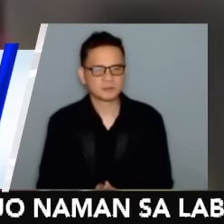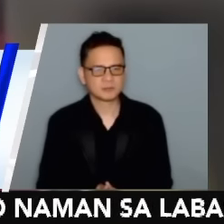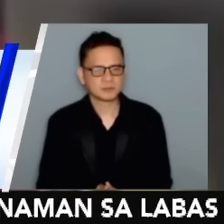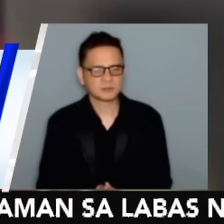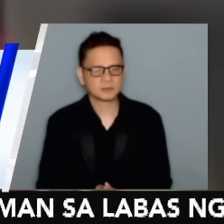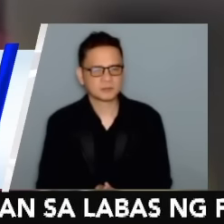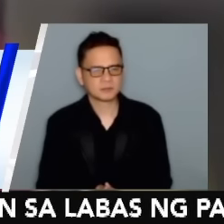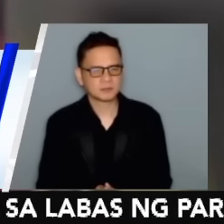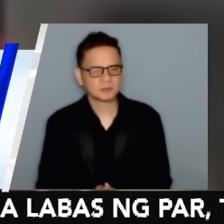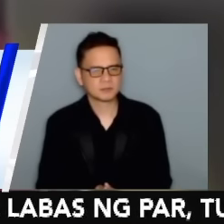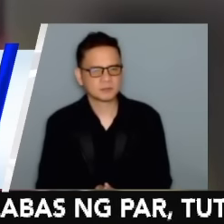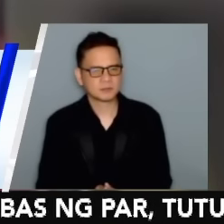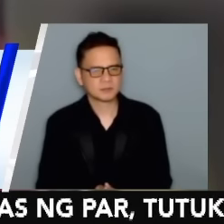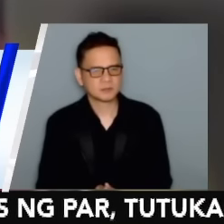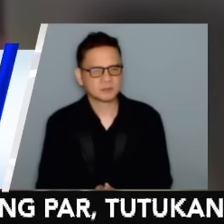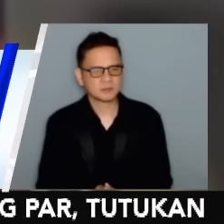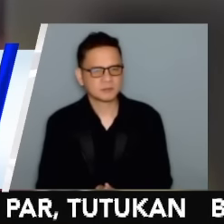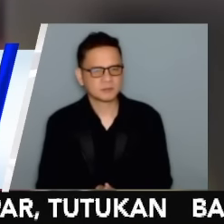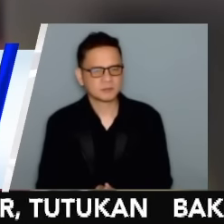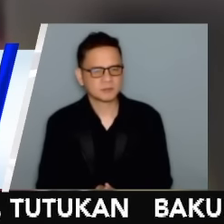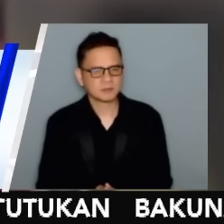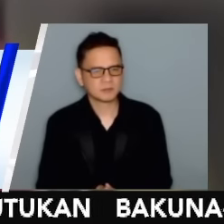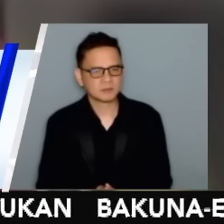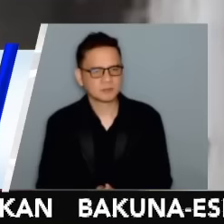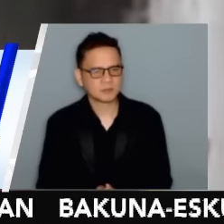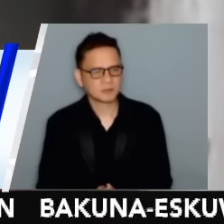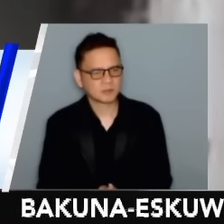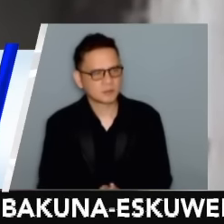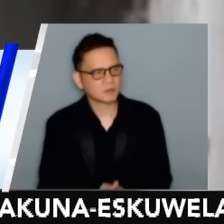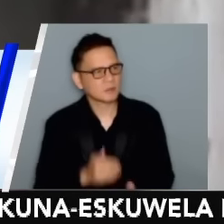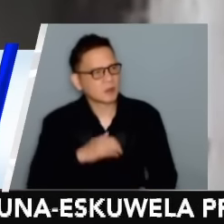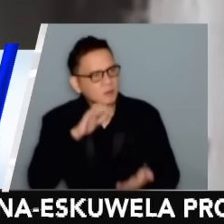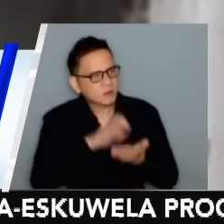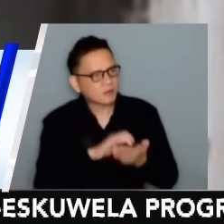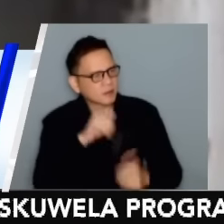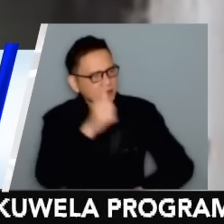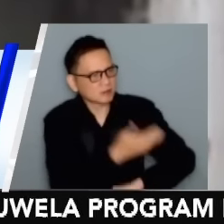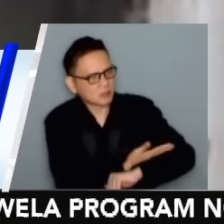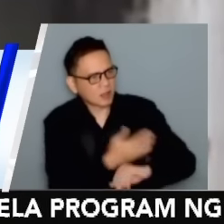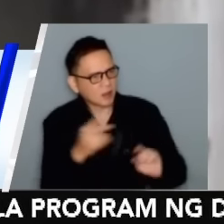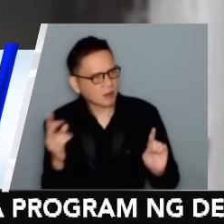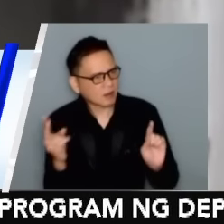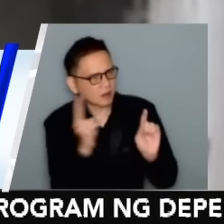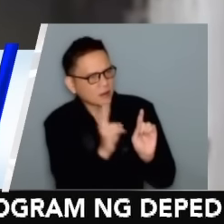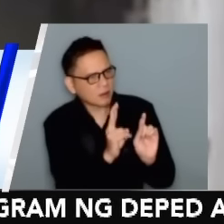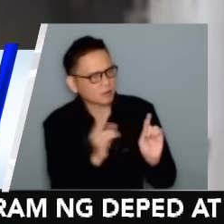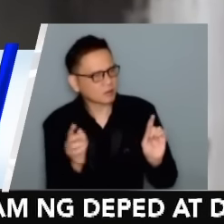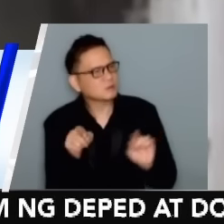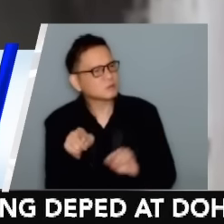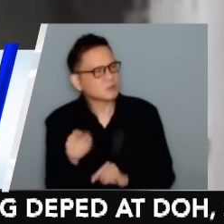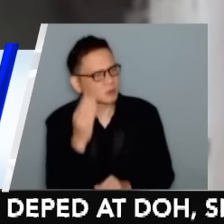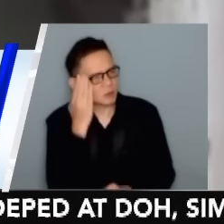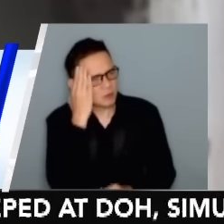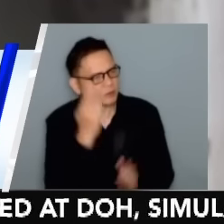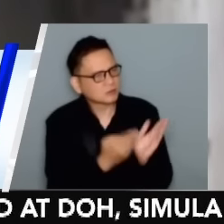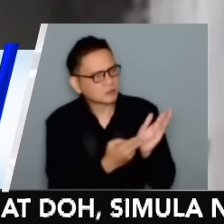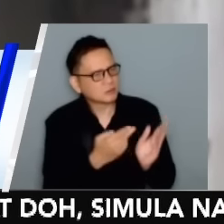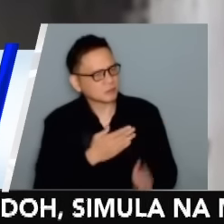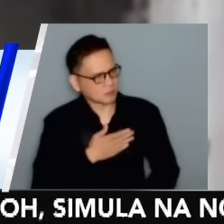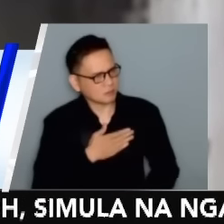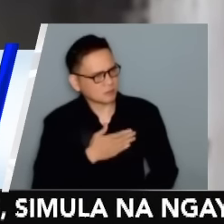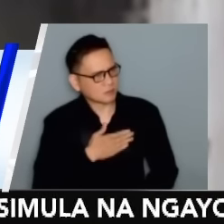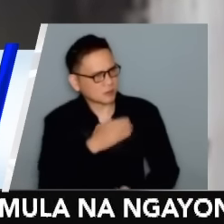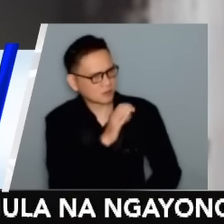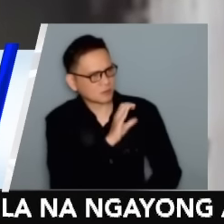Kala naman po ng mga ng anak ko tsaka asawa ko okay na eh harapin ko po para po sa akin Hindi ko po talaga inamin